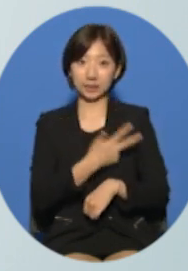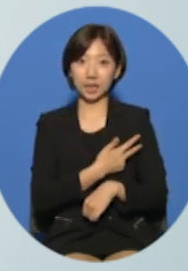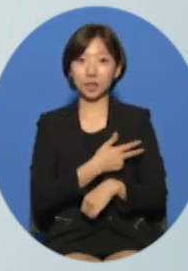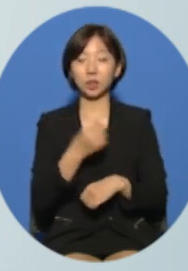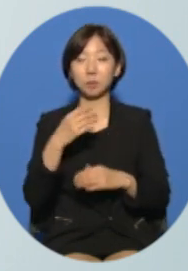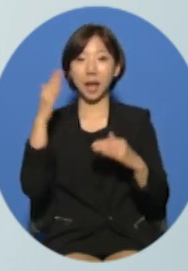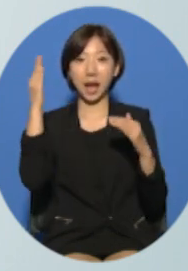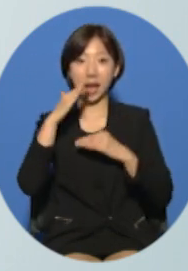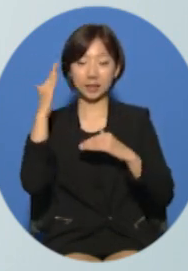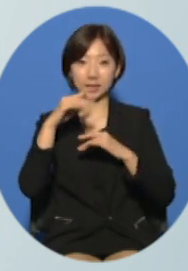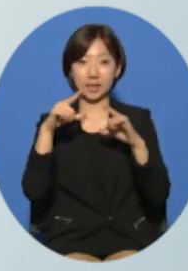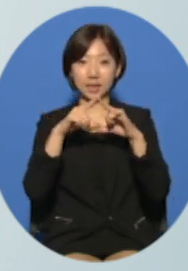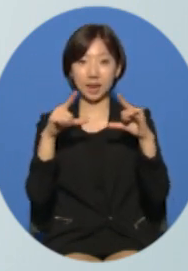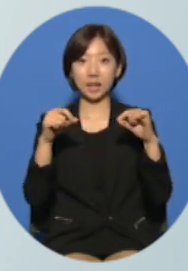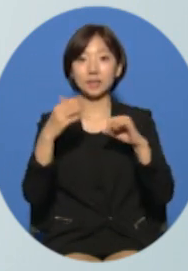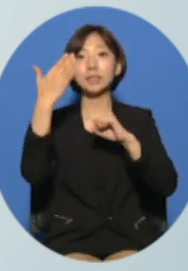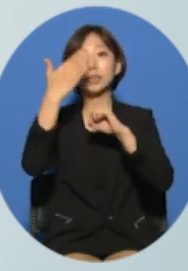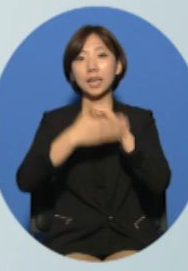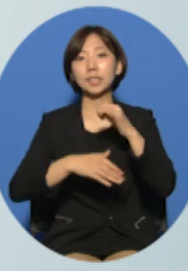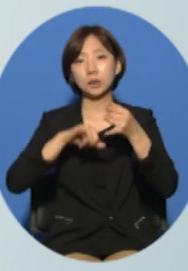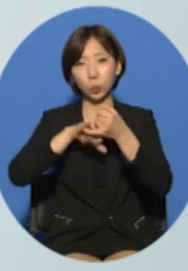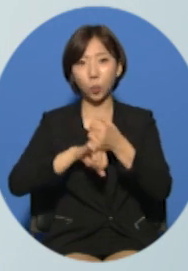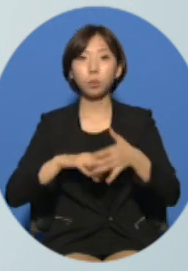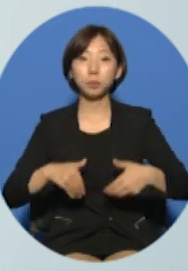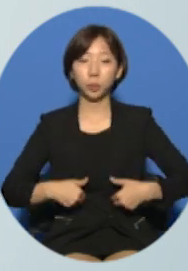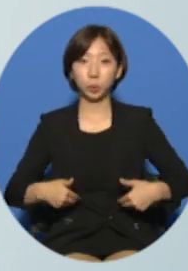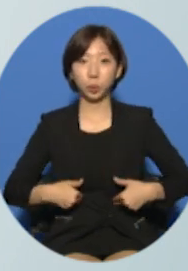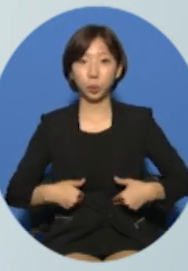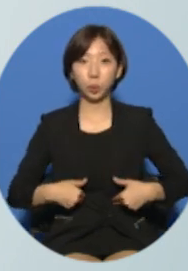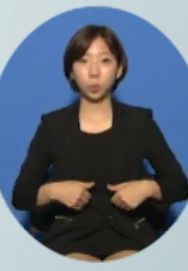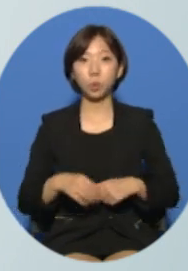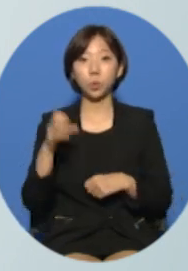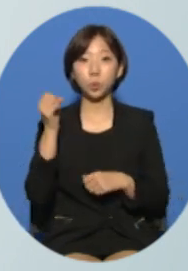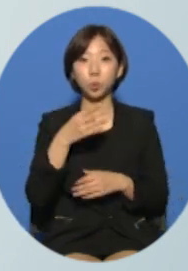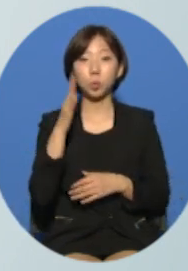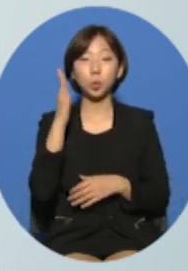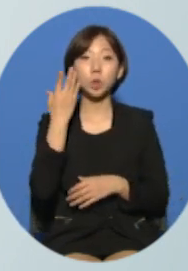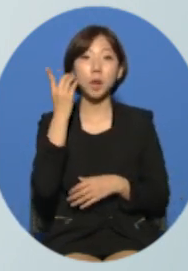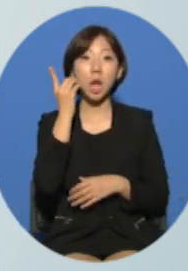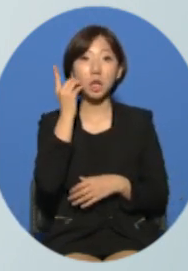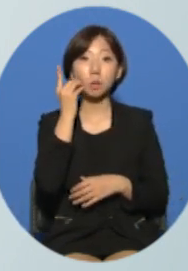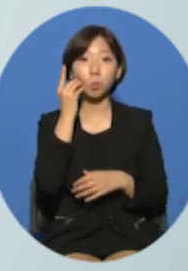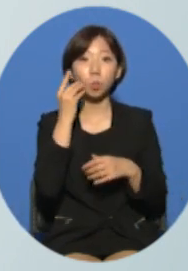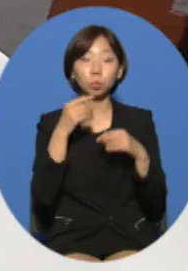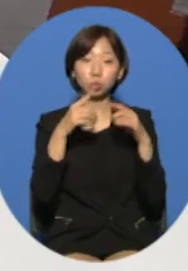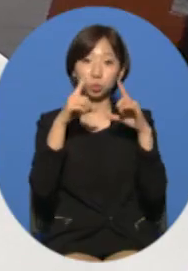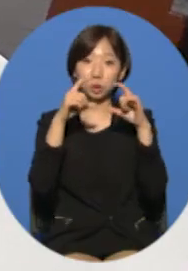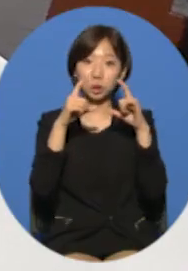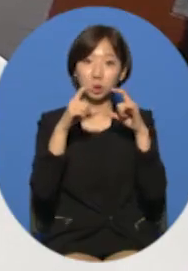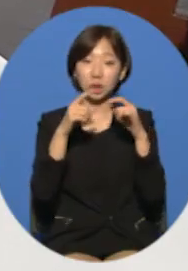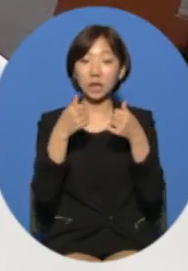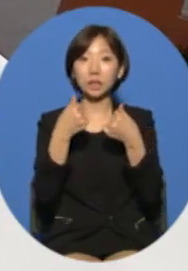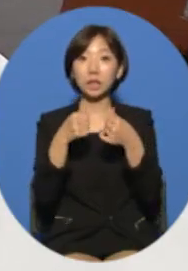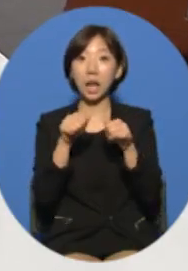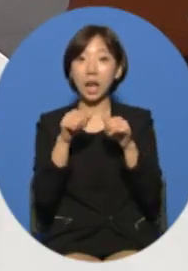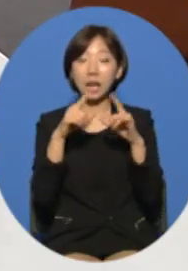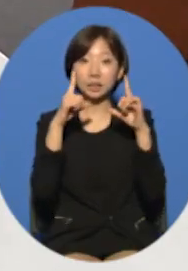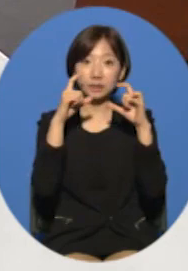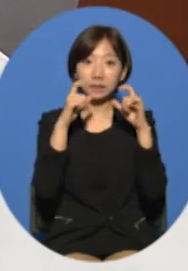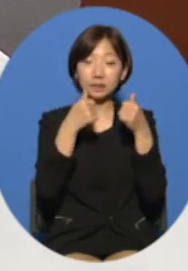첩부된 그런 신분증이면 가능하고 요즘은 이제 모바일 네. 신분증도 있으니까 예, 그걸로 가능합니다.